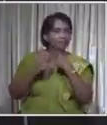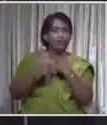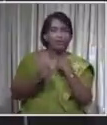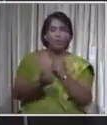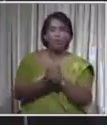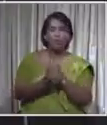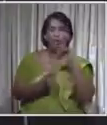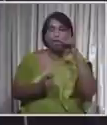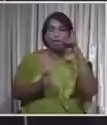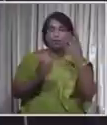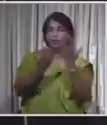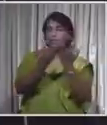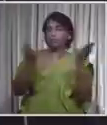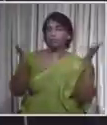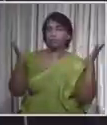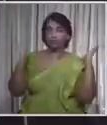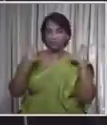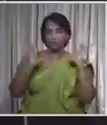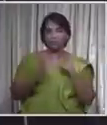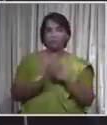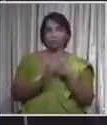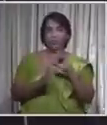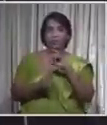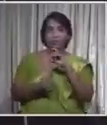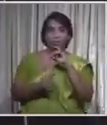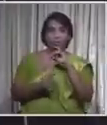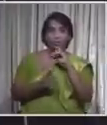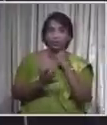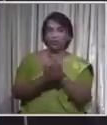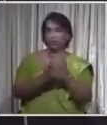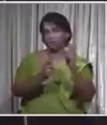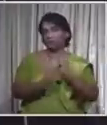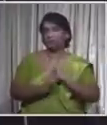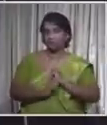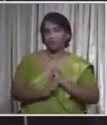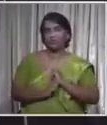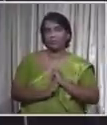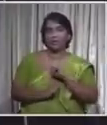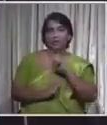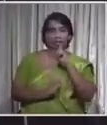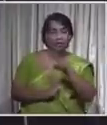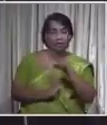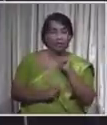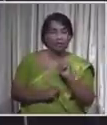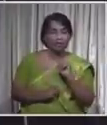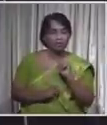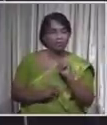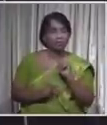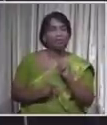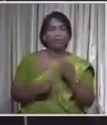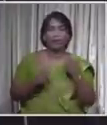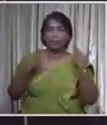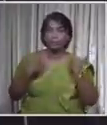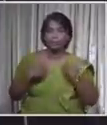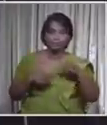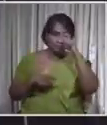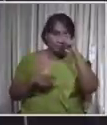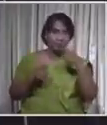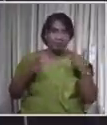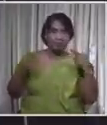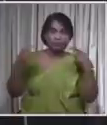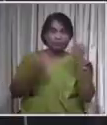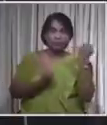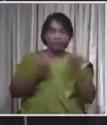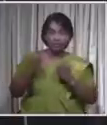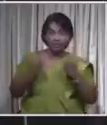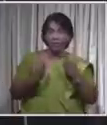පොලිසියෙන් 100ක් ඉදිරිය වැරගසා හැබැයි උසාවිණුව ගියක් තිබ්බා මොකද්ද ඒකේ තිබ්බේ මහින්ද මහත්තයාගේ වෙඩිවදින් නැති කාර් දෙකක්